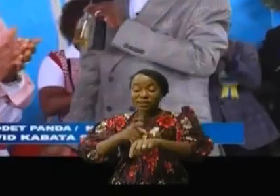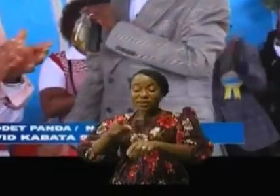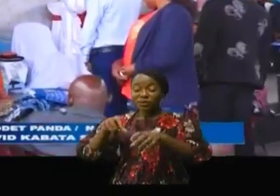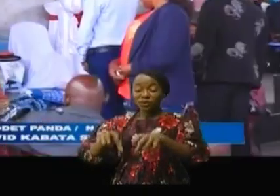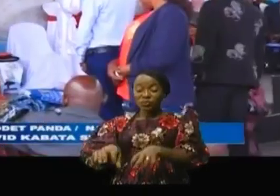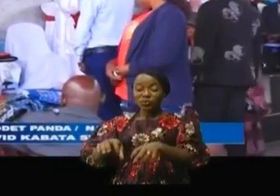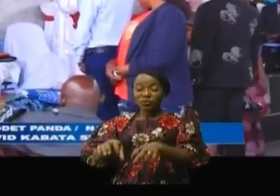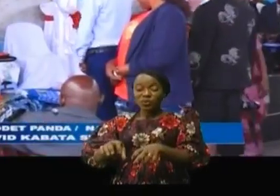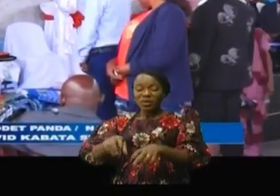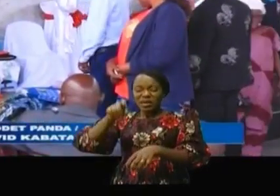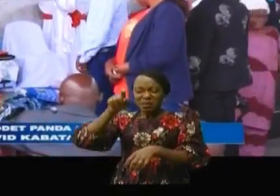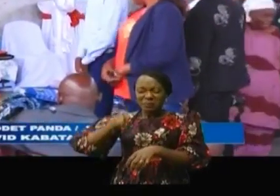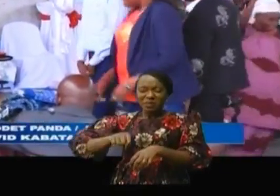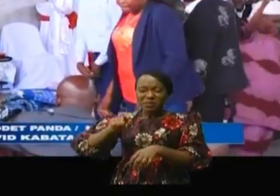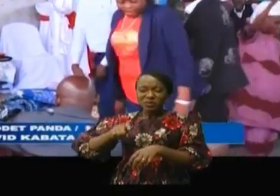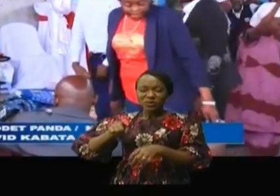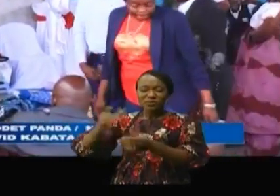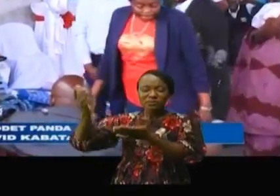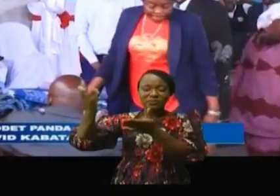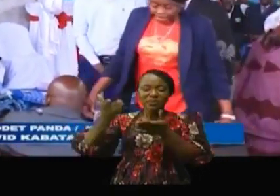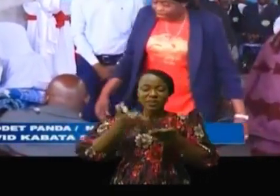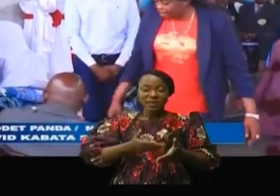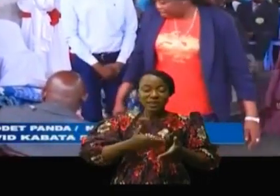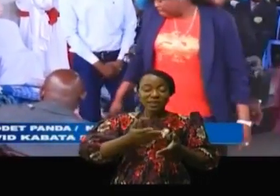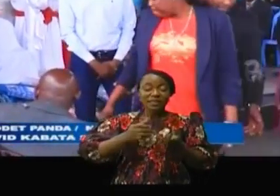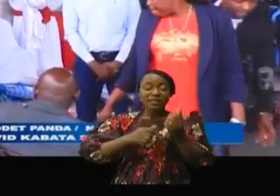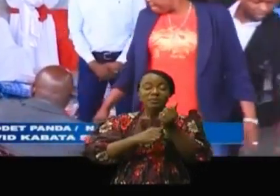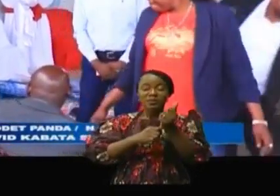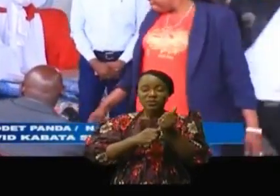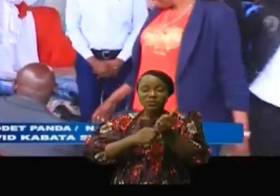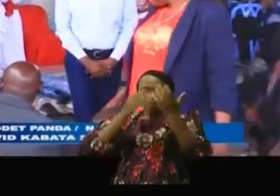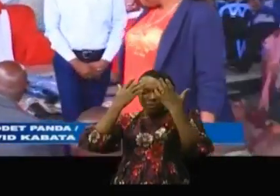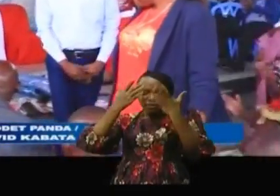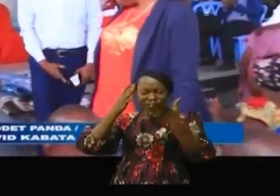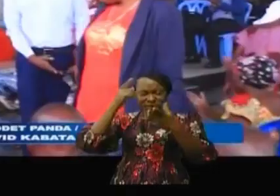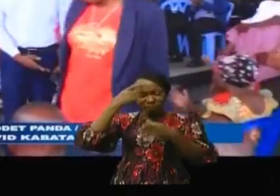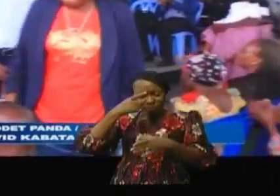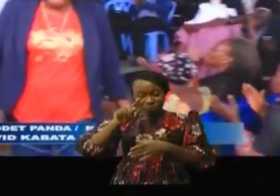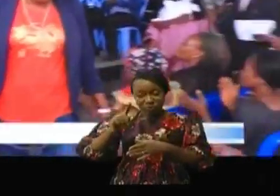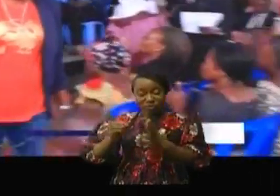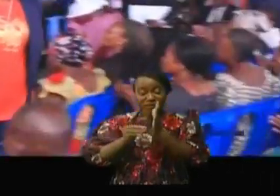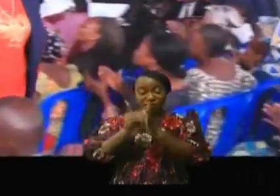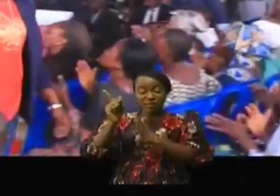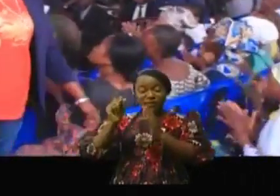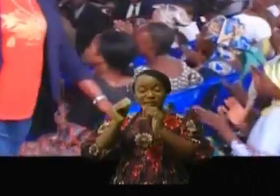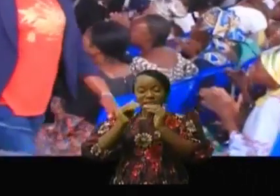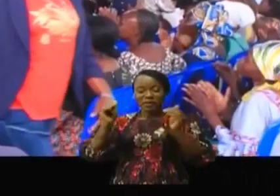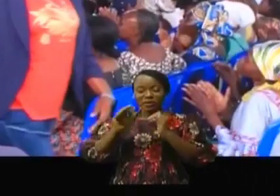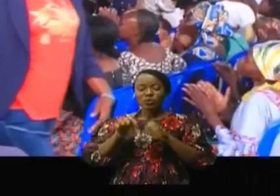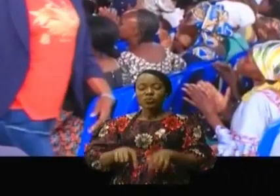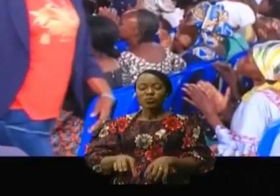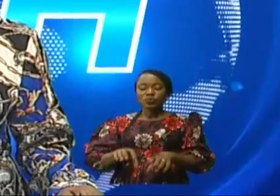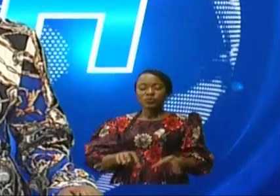RDC a besoin de l'apport des élus de Dieu pour cimenter l'unité et la paix en RDC.